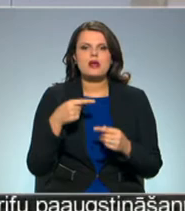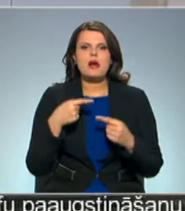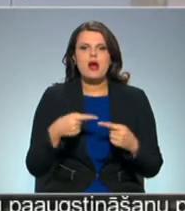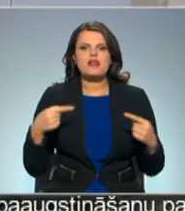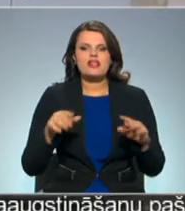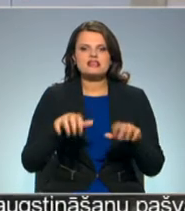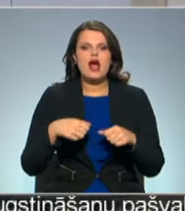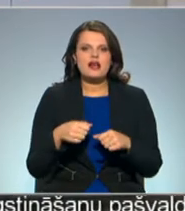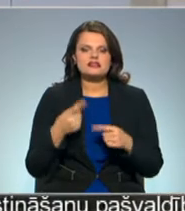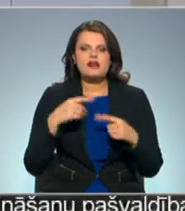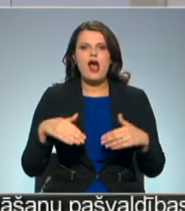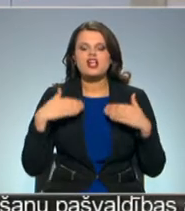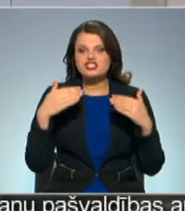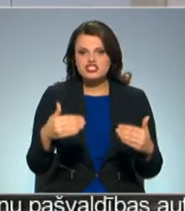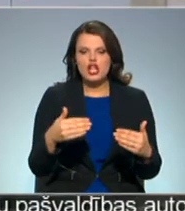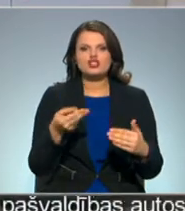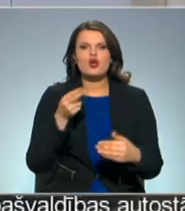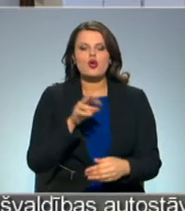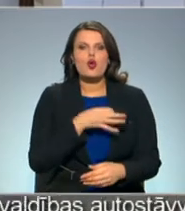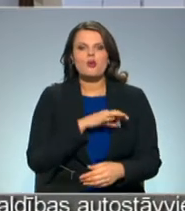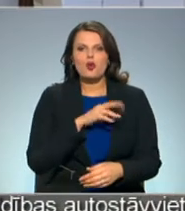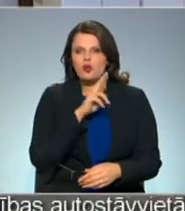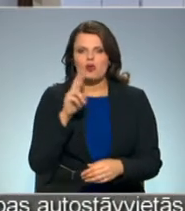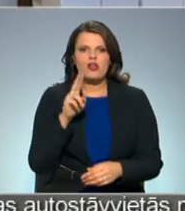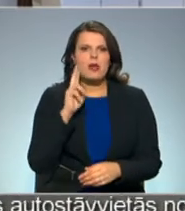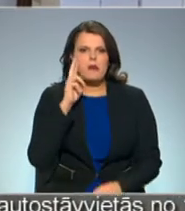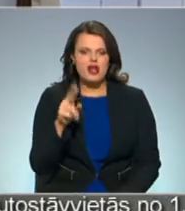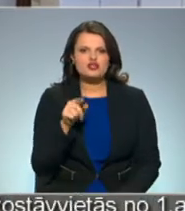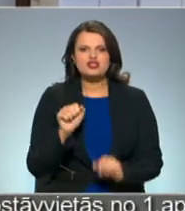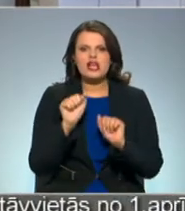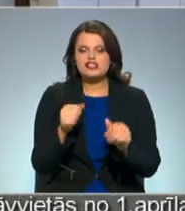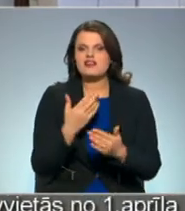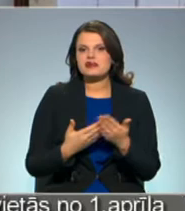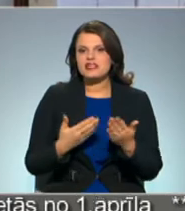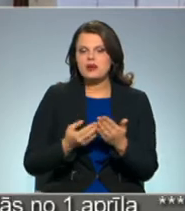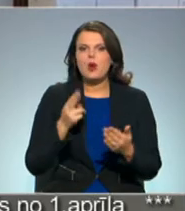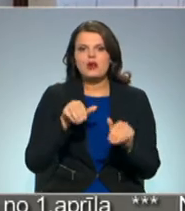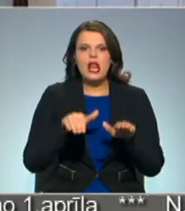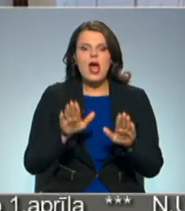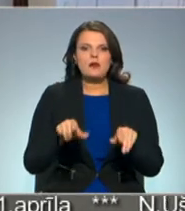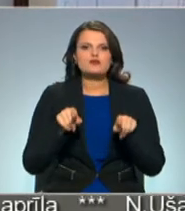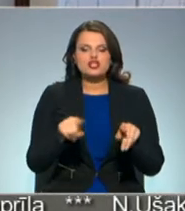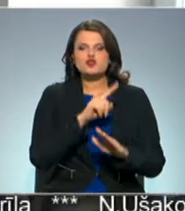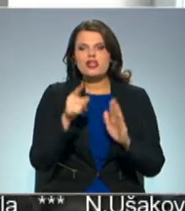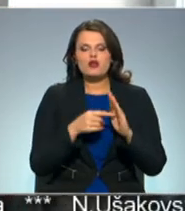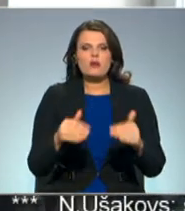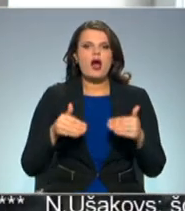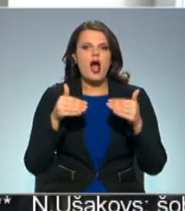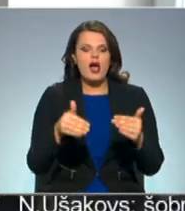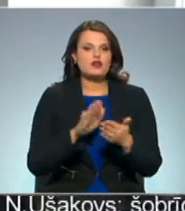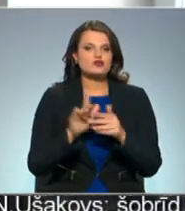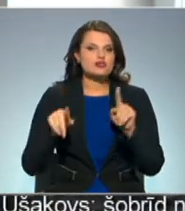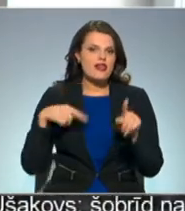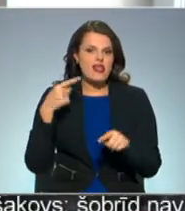atcelšanu. Aizstāvības argumenti gan prokuroru nepārliecināja un lēmums arī par šo jautājumu atlikts uz nākamo tiesas sēdi.